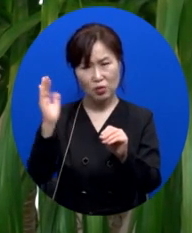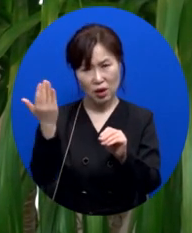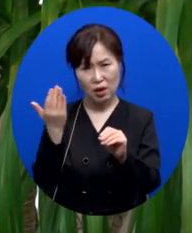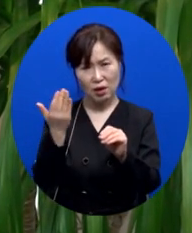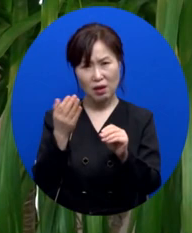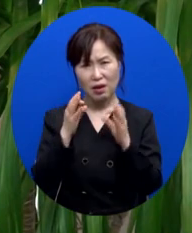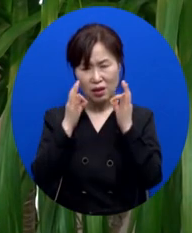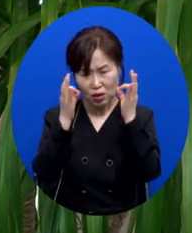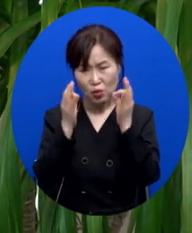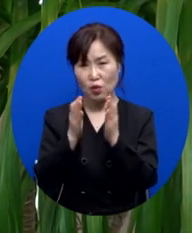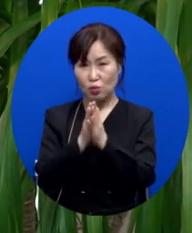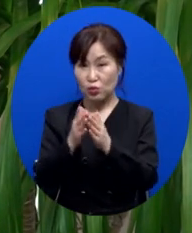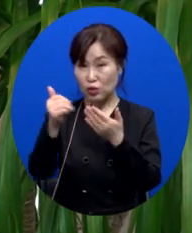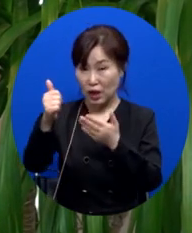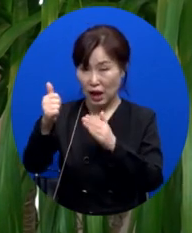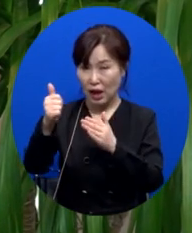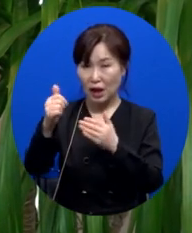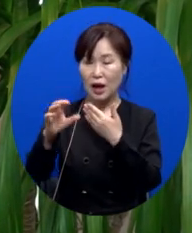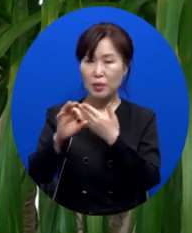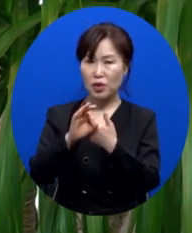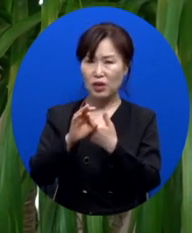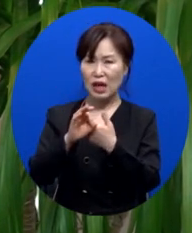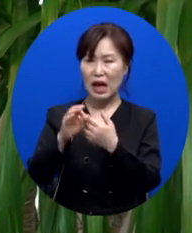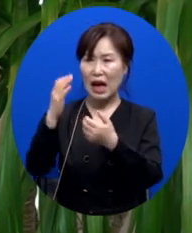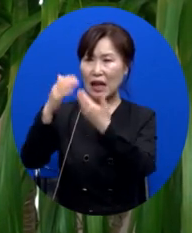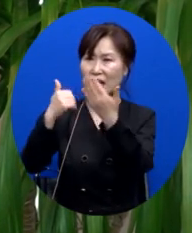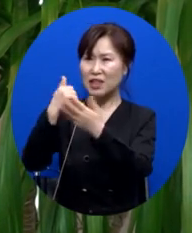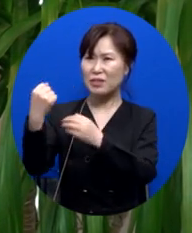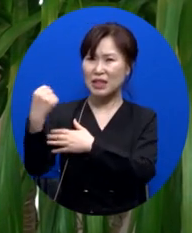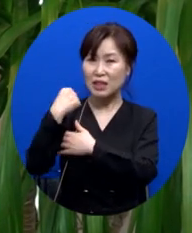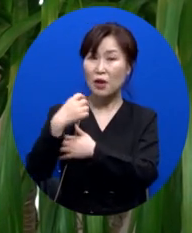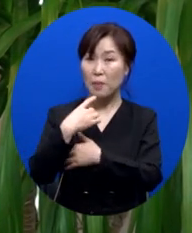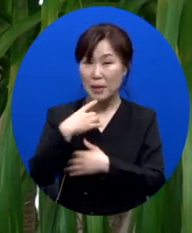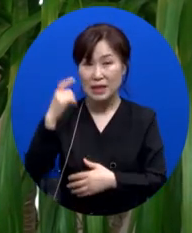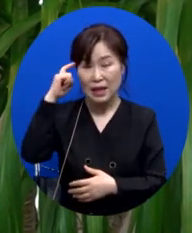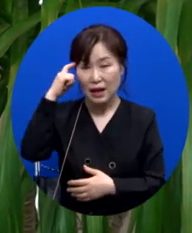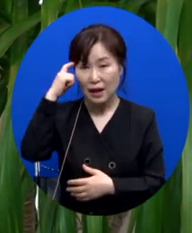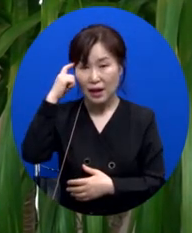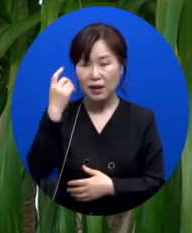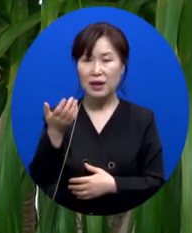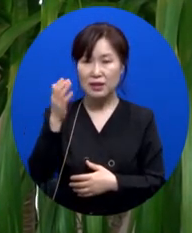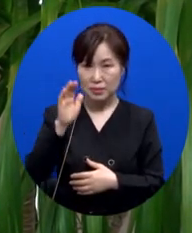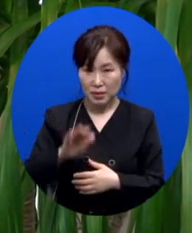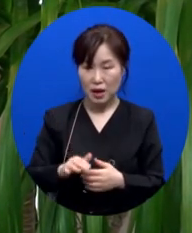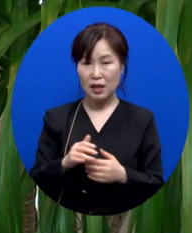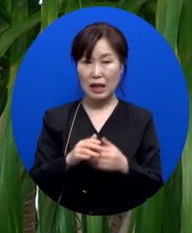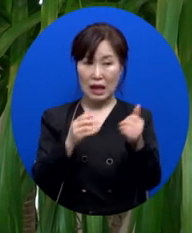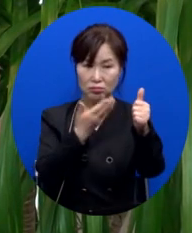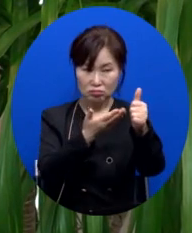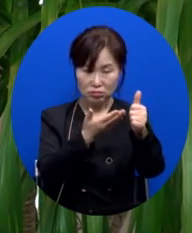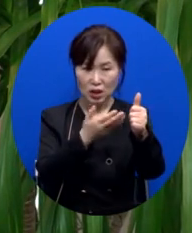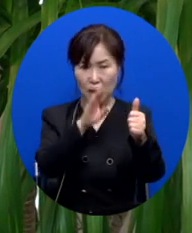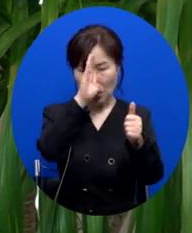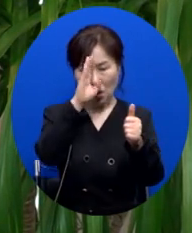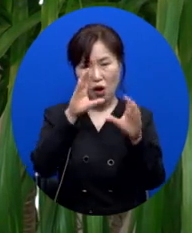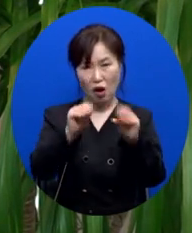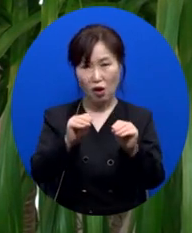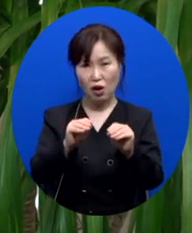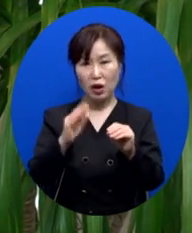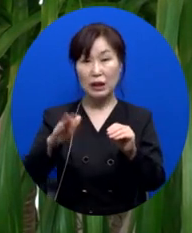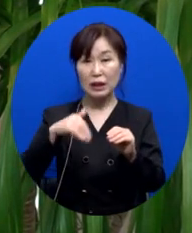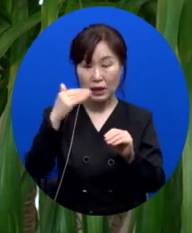능력의 하나님 만 많이 생각하는데 하나님 그 성도님이 이번에 나은 이후로 많은